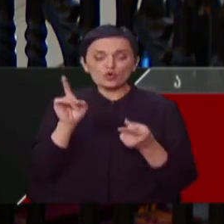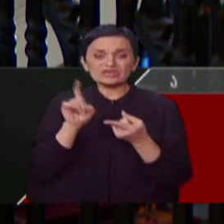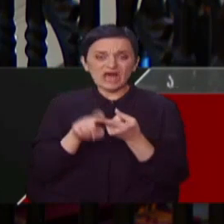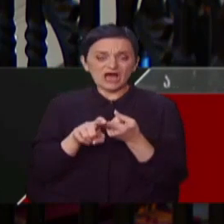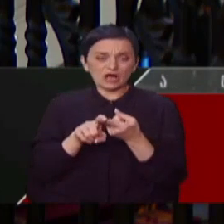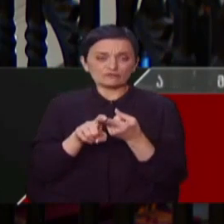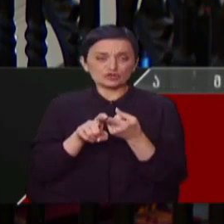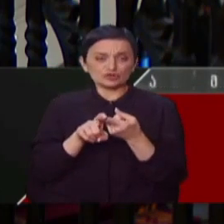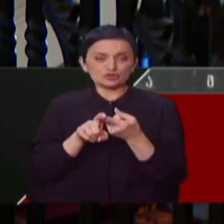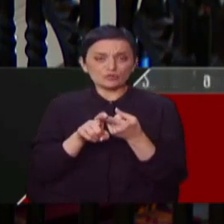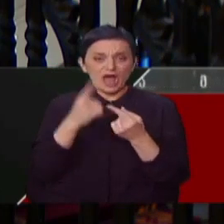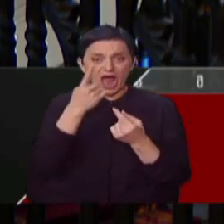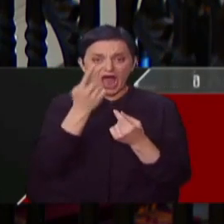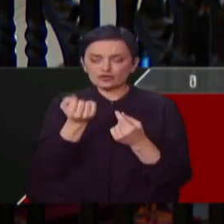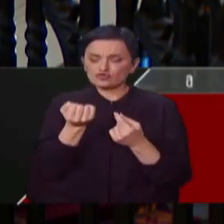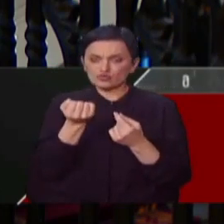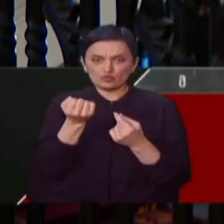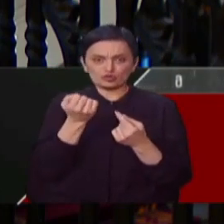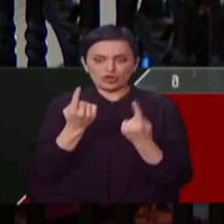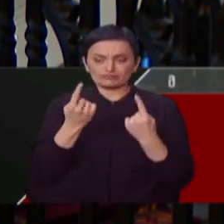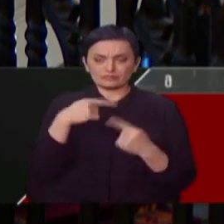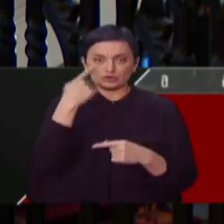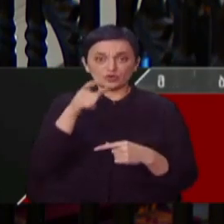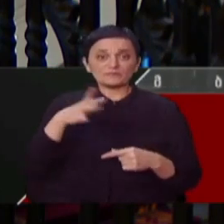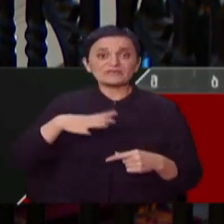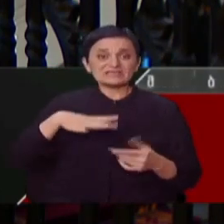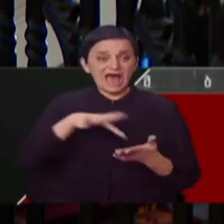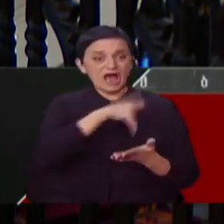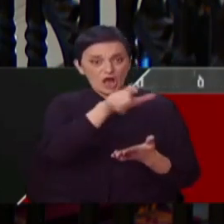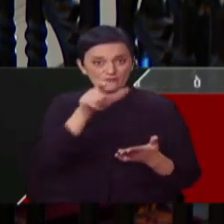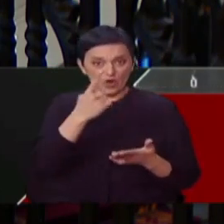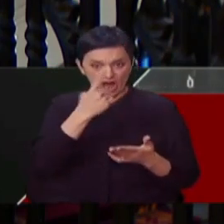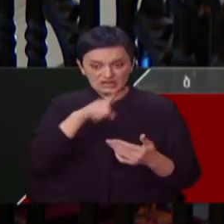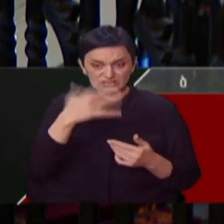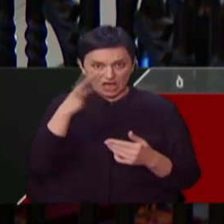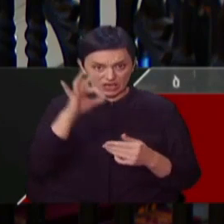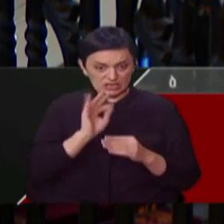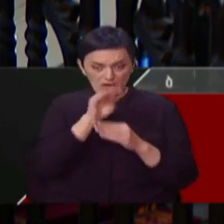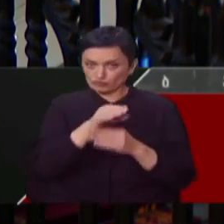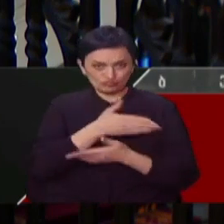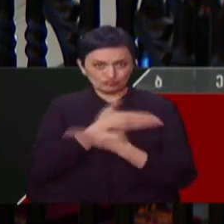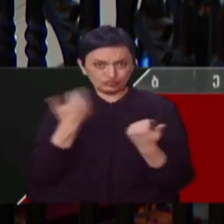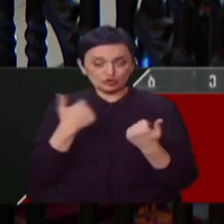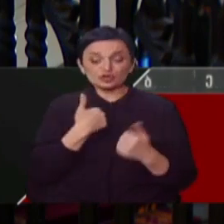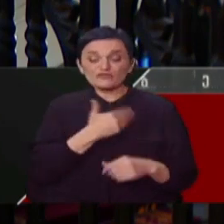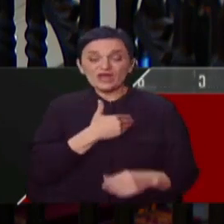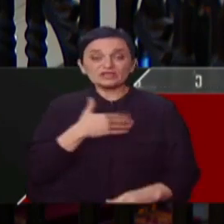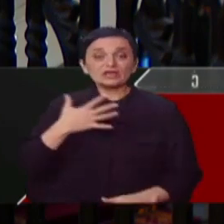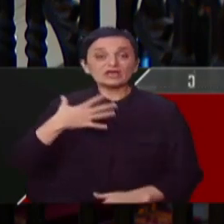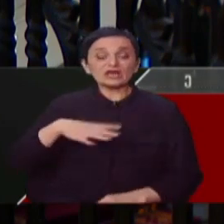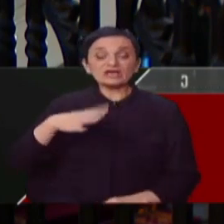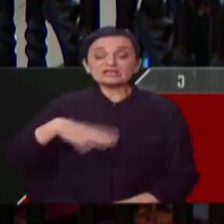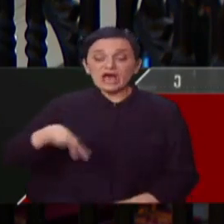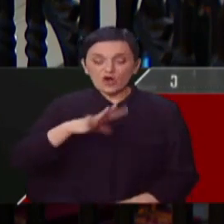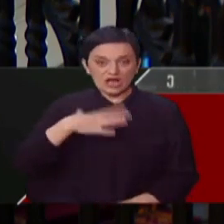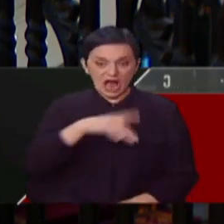rebuli, e timpul ce a cine unic. Sa ca tu l-o smocala, ca coneba gaizar, da, e trahe varge, va cum unde ar gaizar, da. Dar ce îmi gândesc, sa ca tu l-o, ca tu l-o